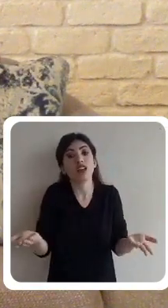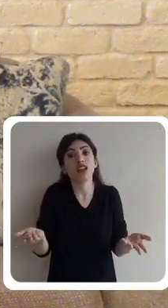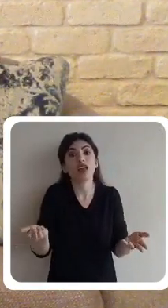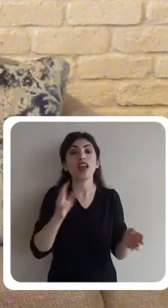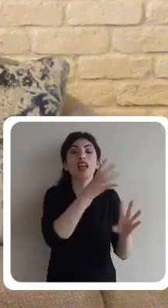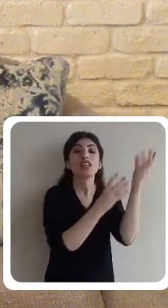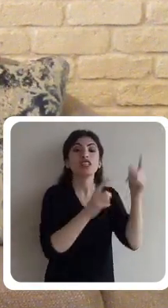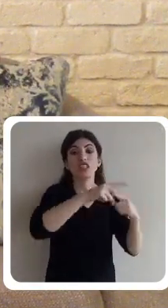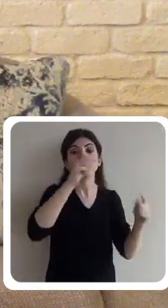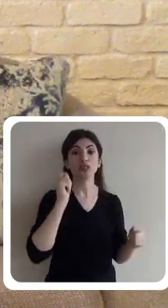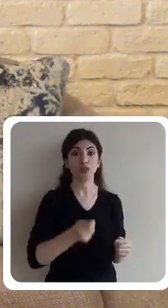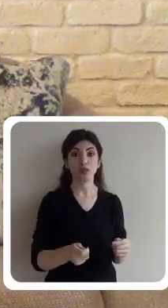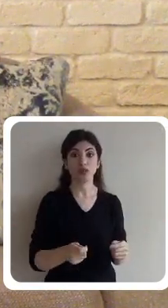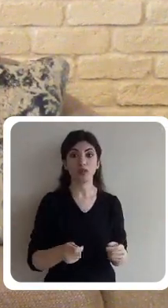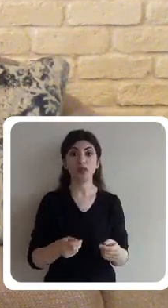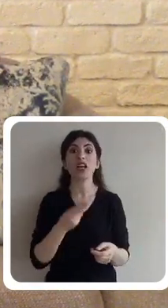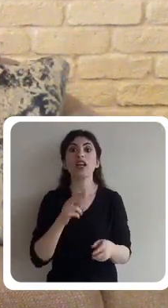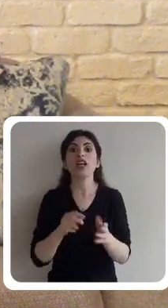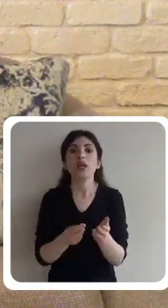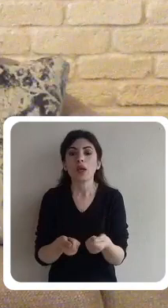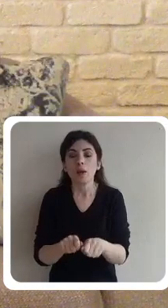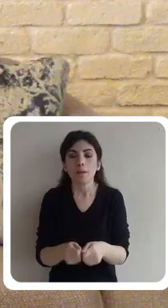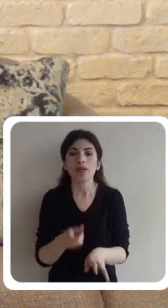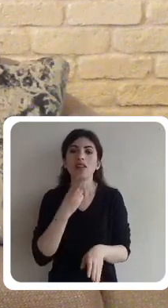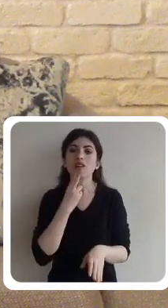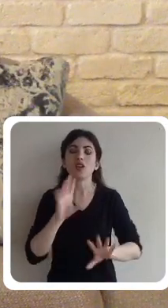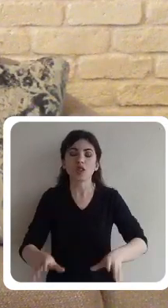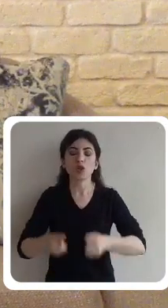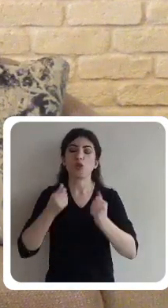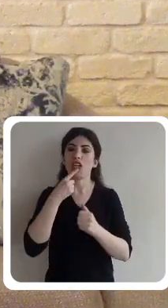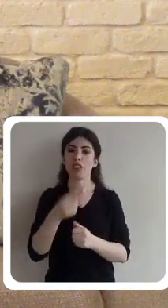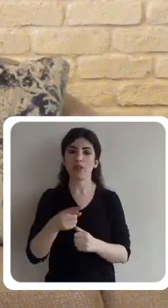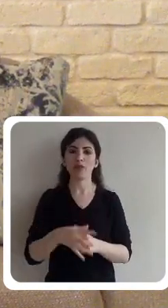E çalıya konmazsa çalı da bana çırpı verir, ben de Bit Hatun'u kurtarabilirim.